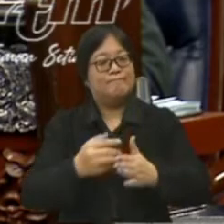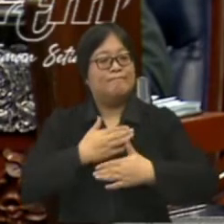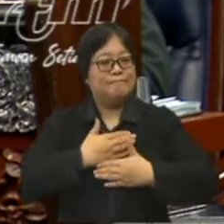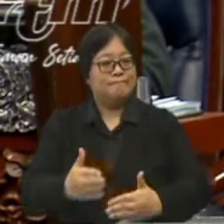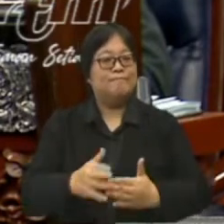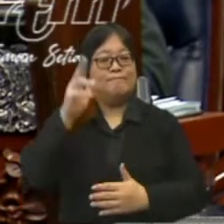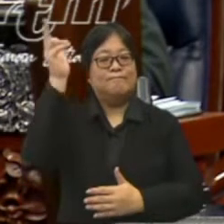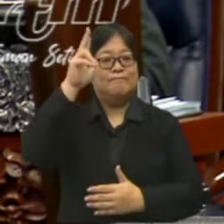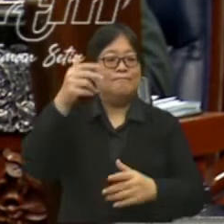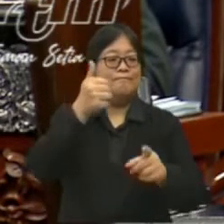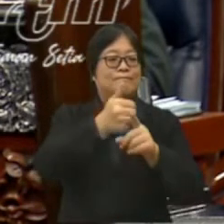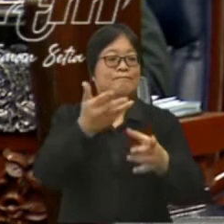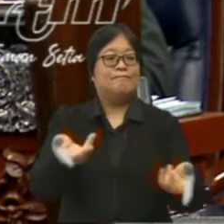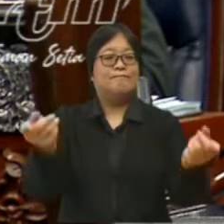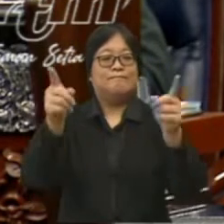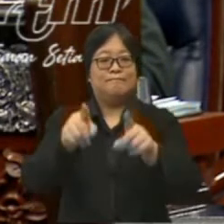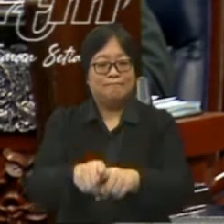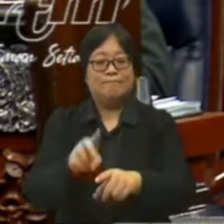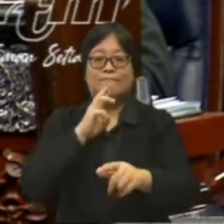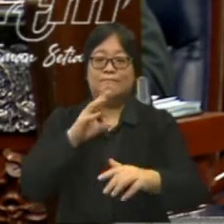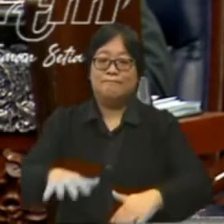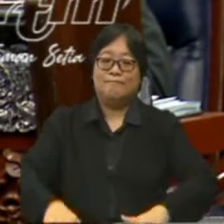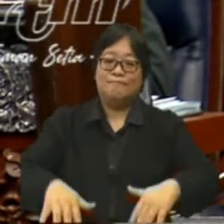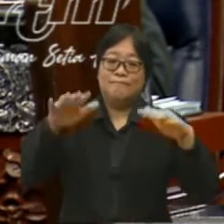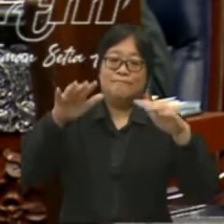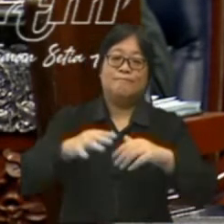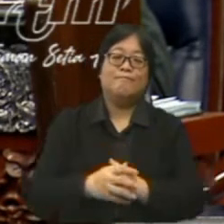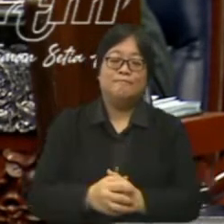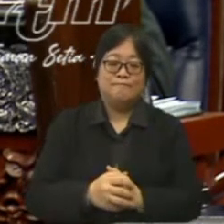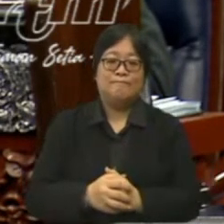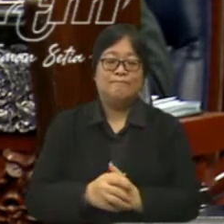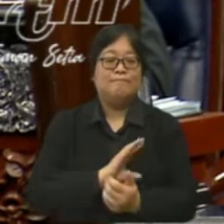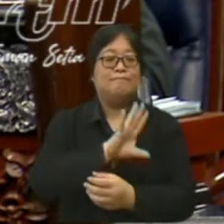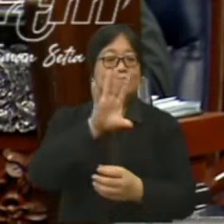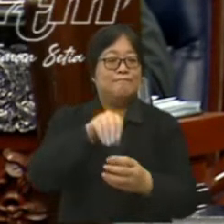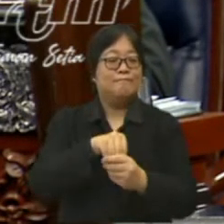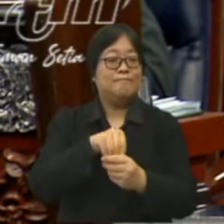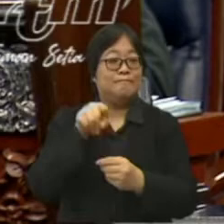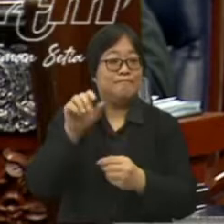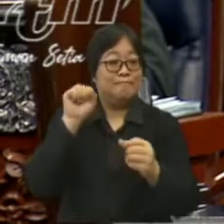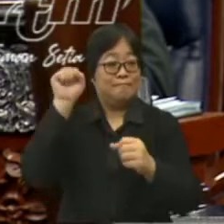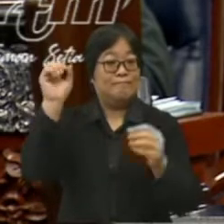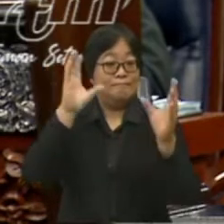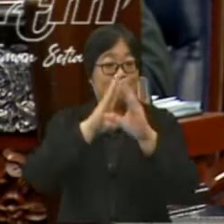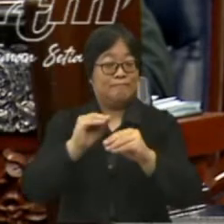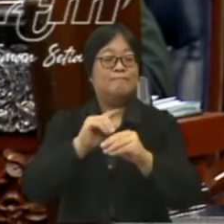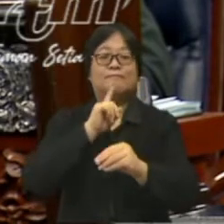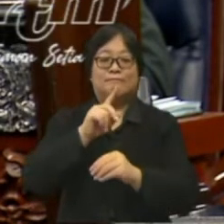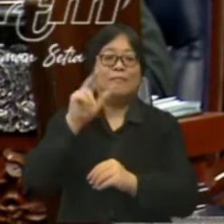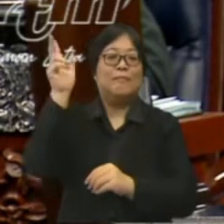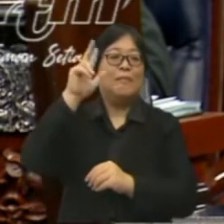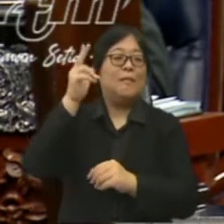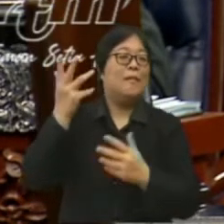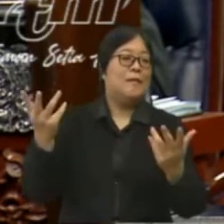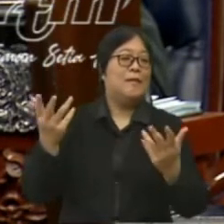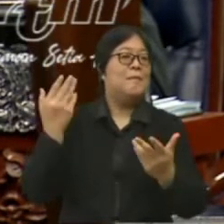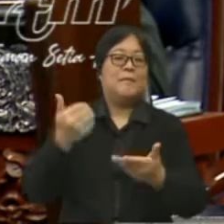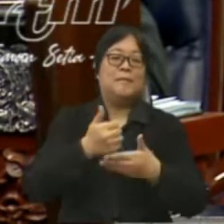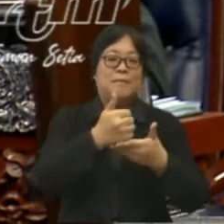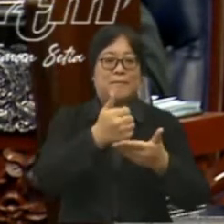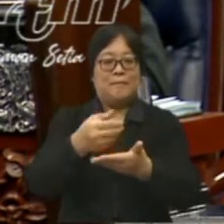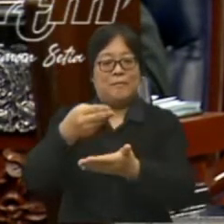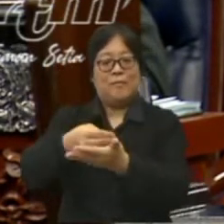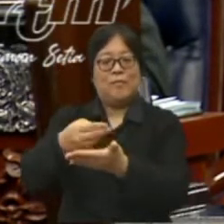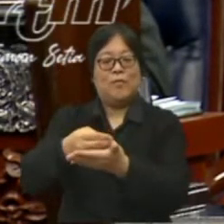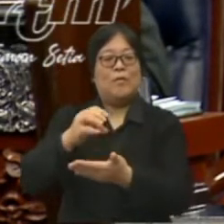terhadap bangsa-bangsa bencana termasuk Panji termasuk berada di kerajaan sebagaimana kebiasaan memberi bantuan